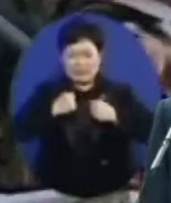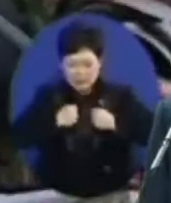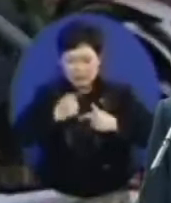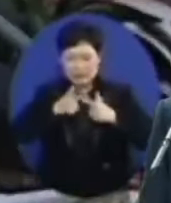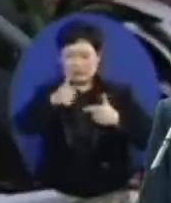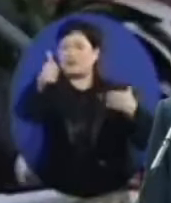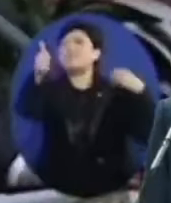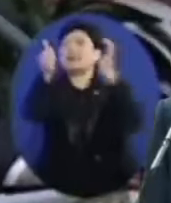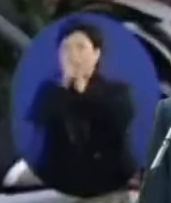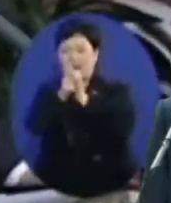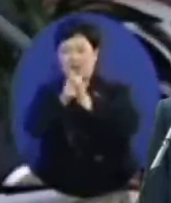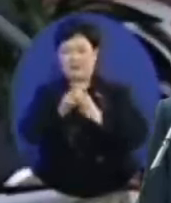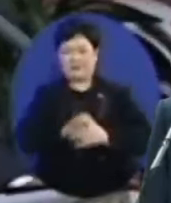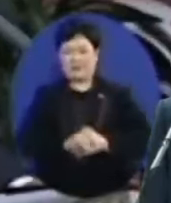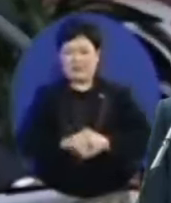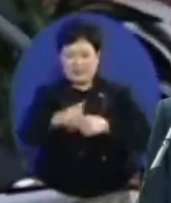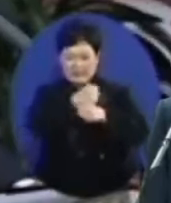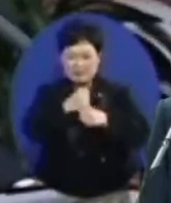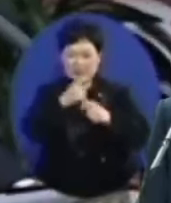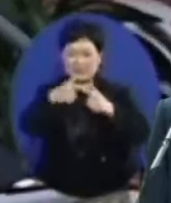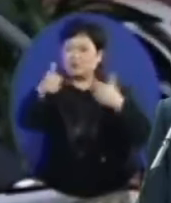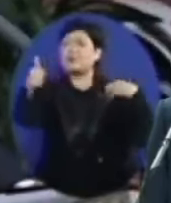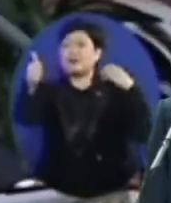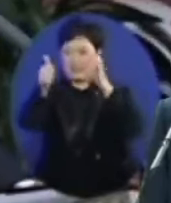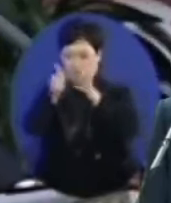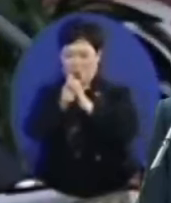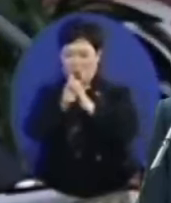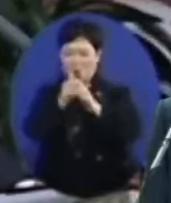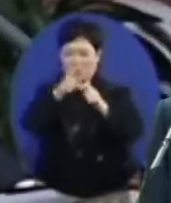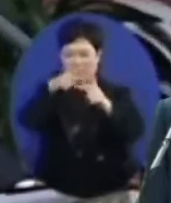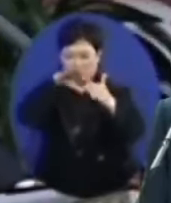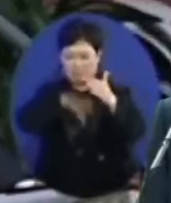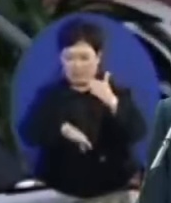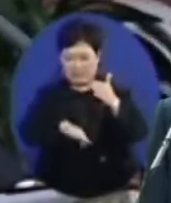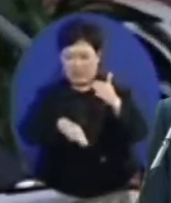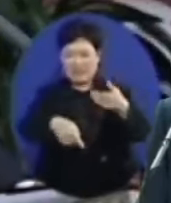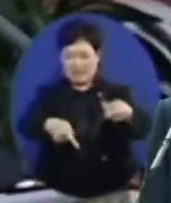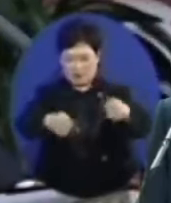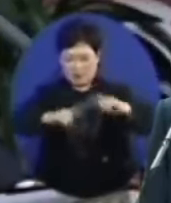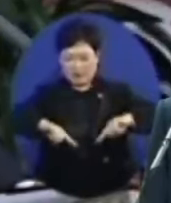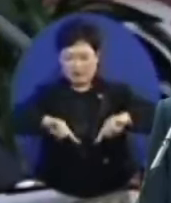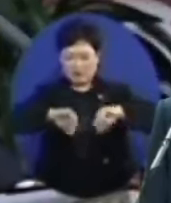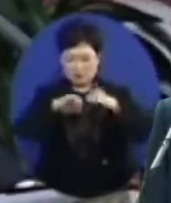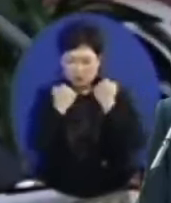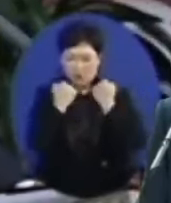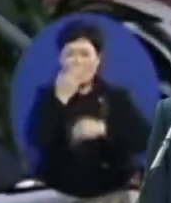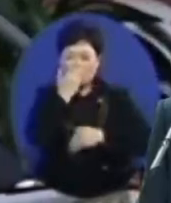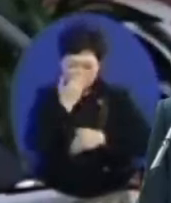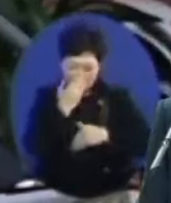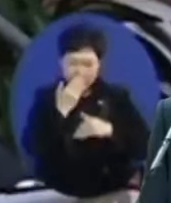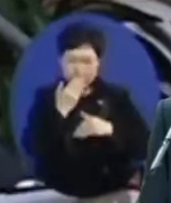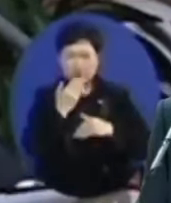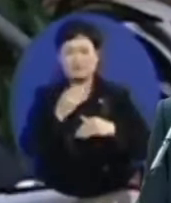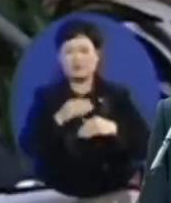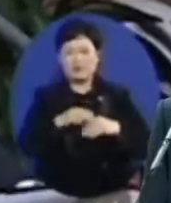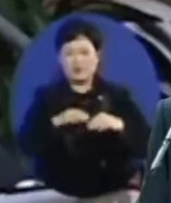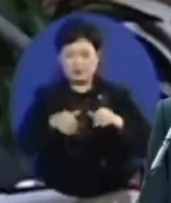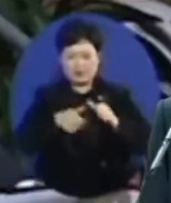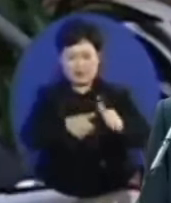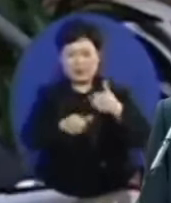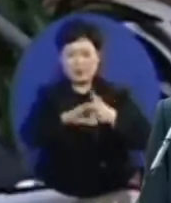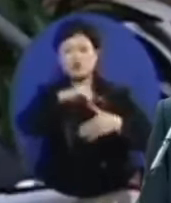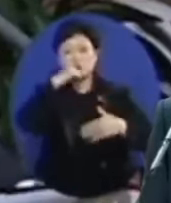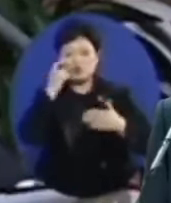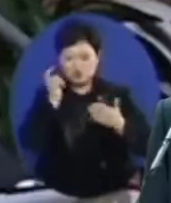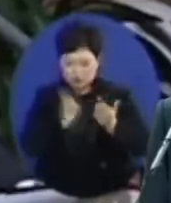맡겨라. 짐은 내게 맡기고 내 밑에 들어와서 순종하고 온유하게 따라가면 너는 쉽고 편안하게